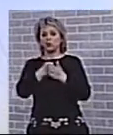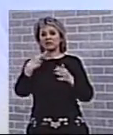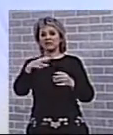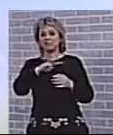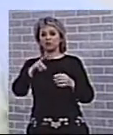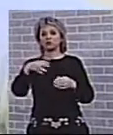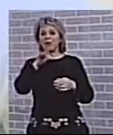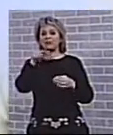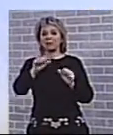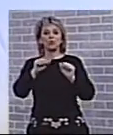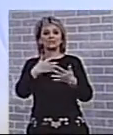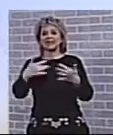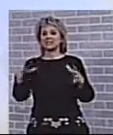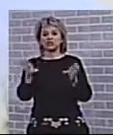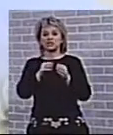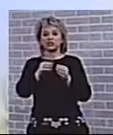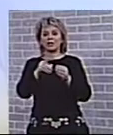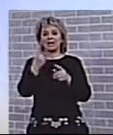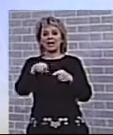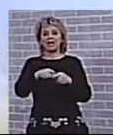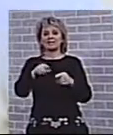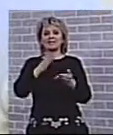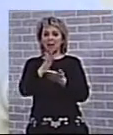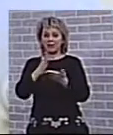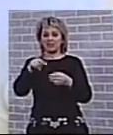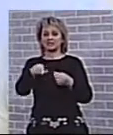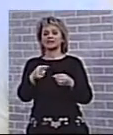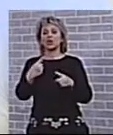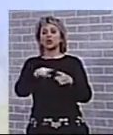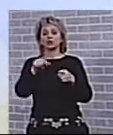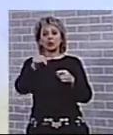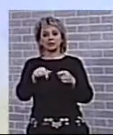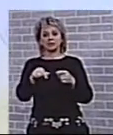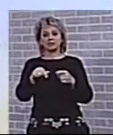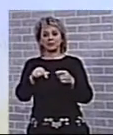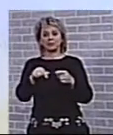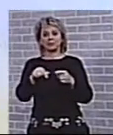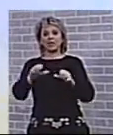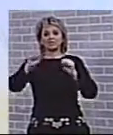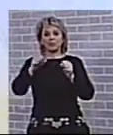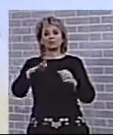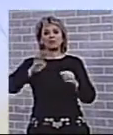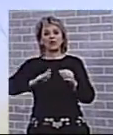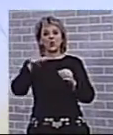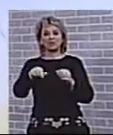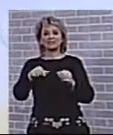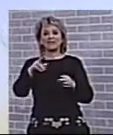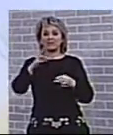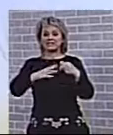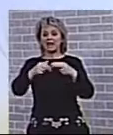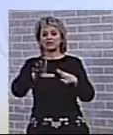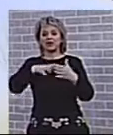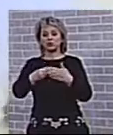минут по времени, а может быть различное сочетание этих направленностей. То есть спортсмену приходится выстраивать свою